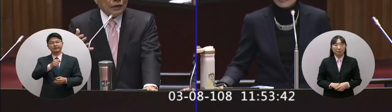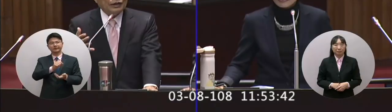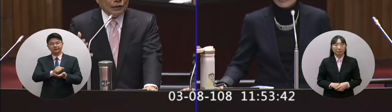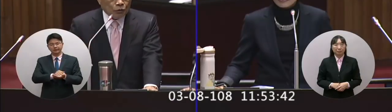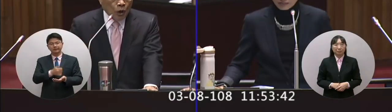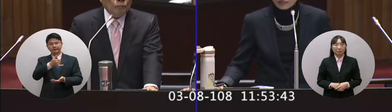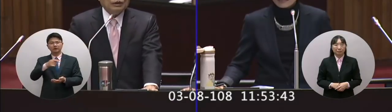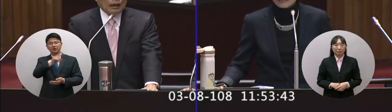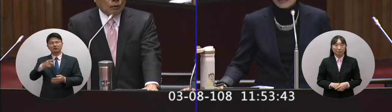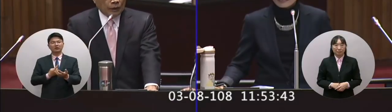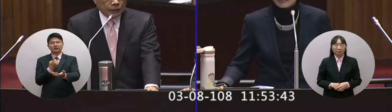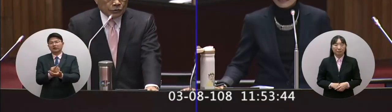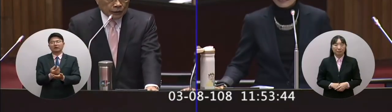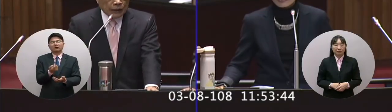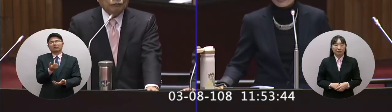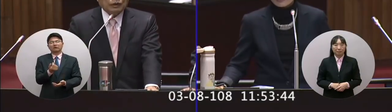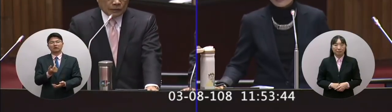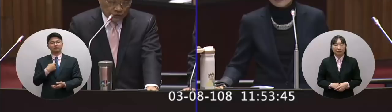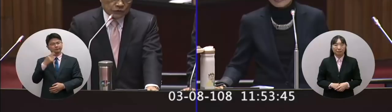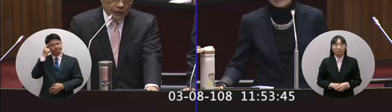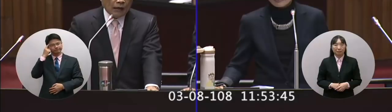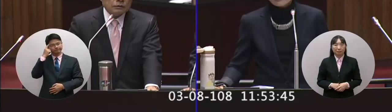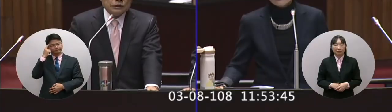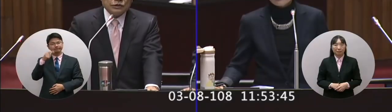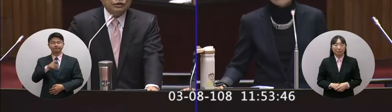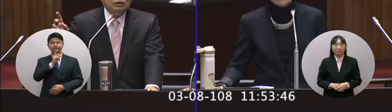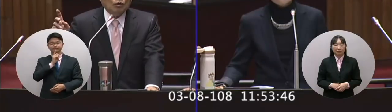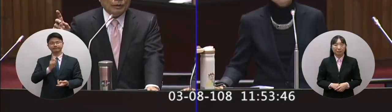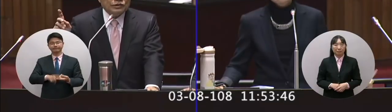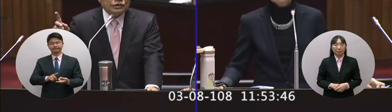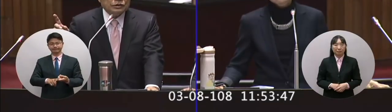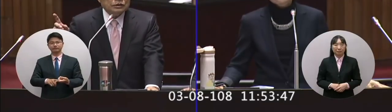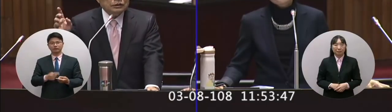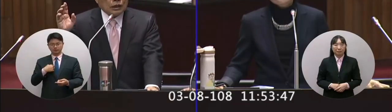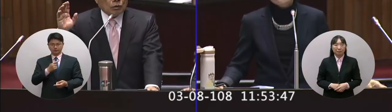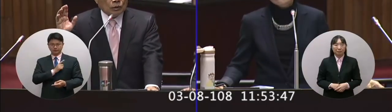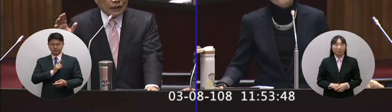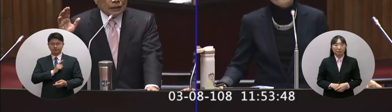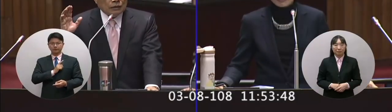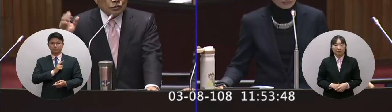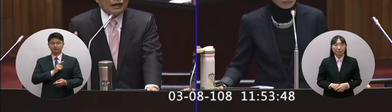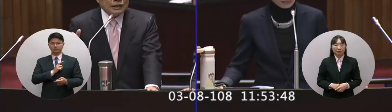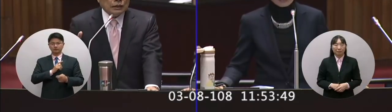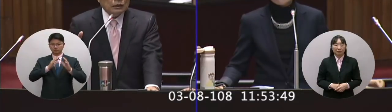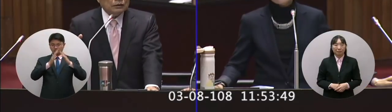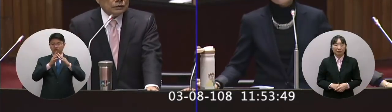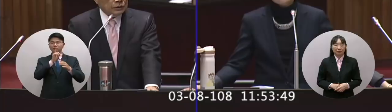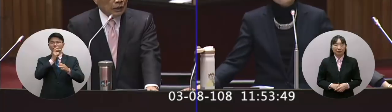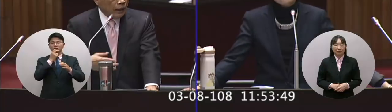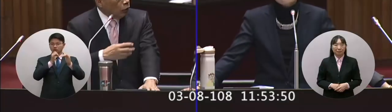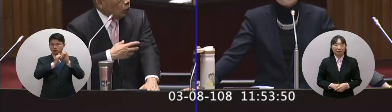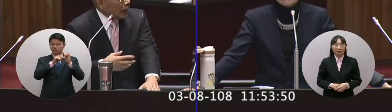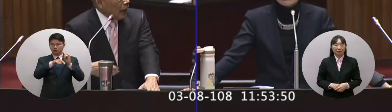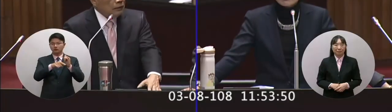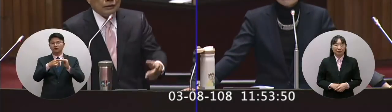一起参与的很多，那我也觉得是这样，甚至于我们自己这个国家的中央社甚